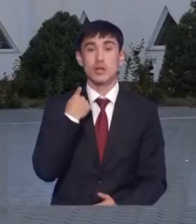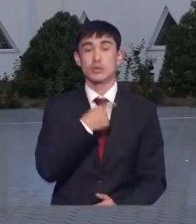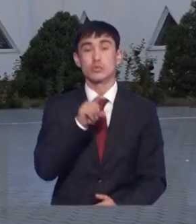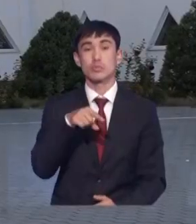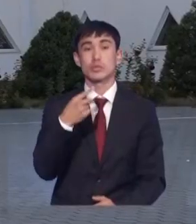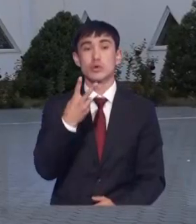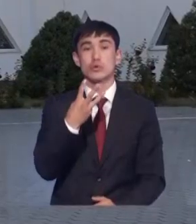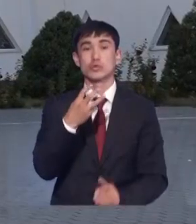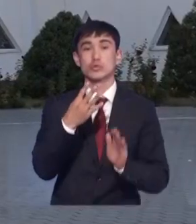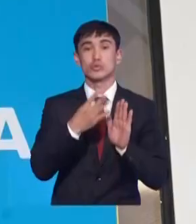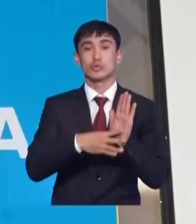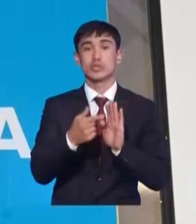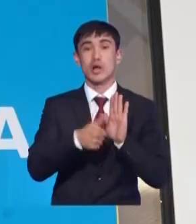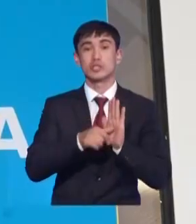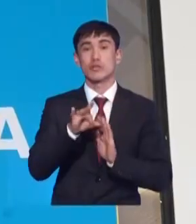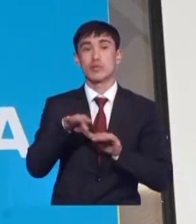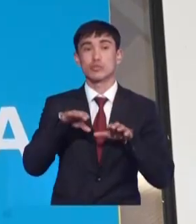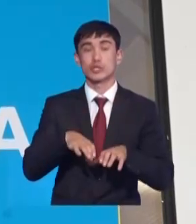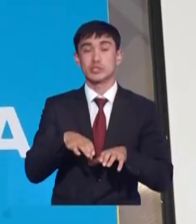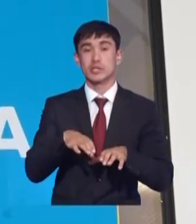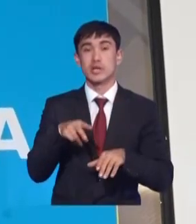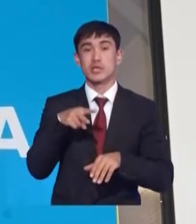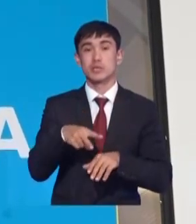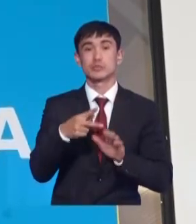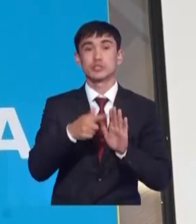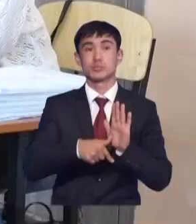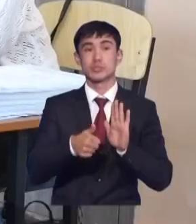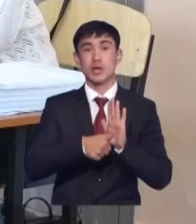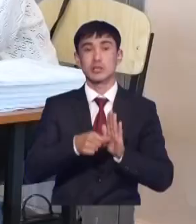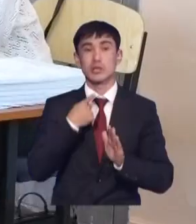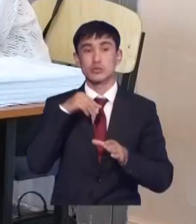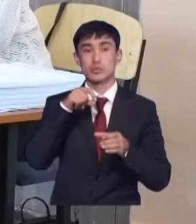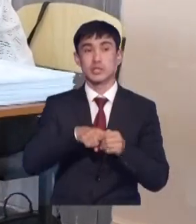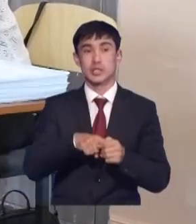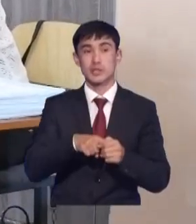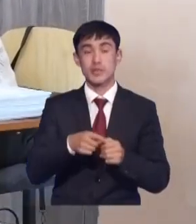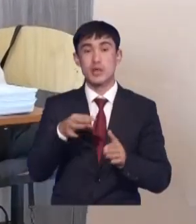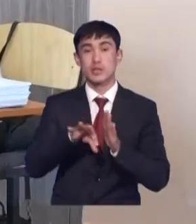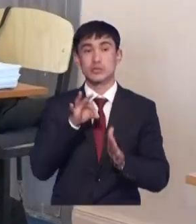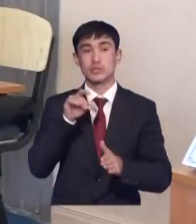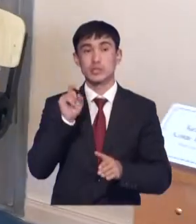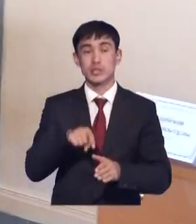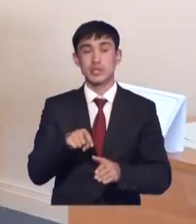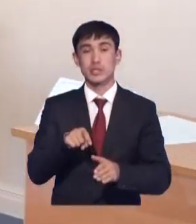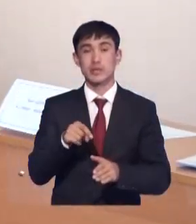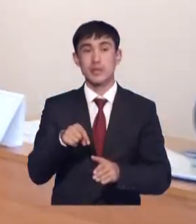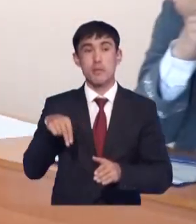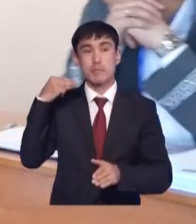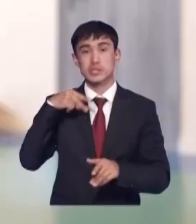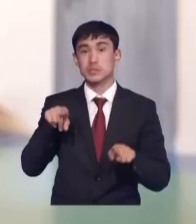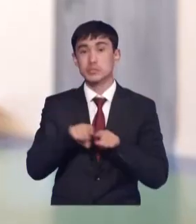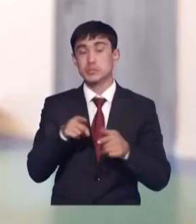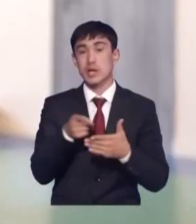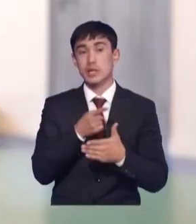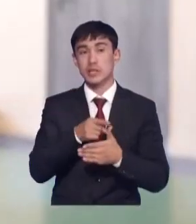Талдықорғандағы нөмір 396-шы референдум учаскесінде 2076 дауыс беруші тіркелген. Таңдау жасауға келгендер қатарында президентімізбен